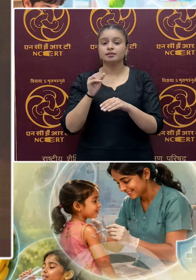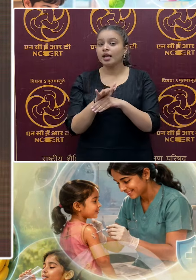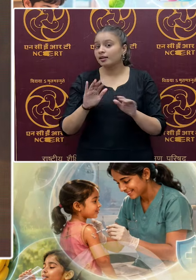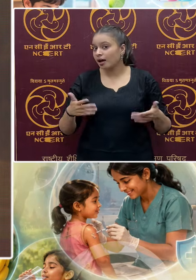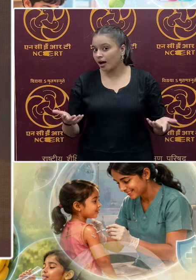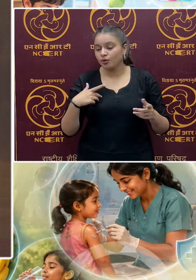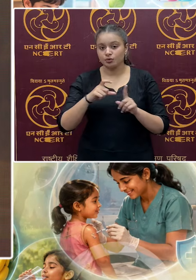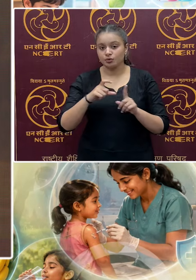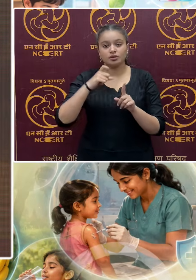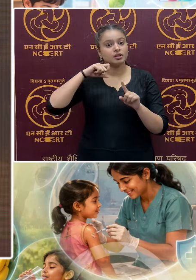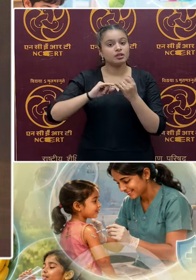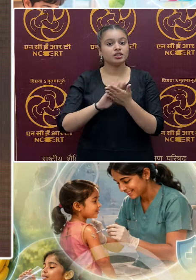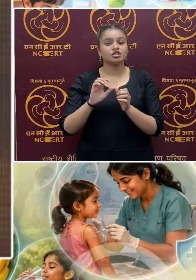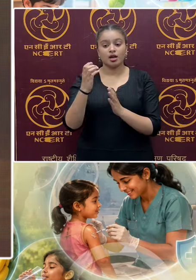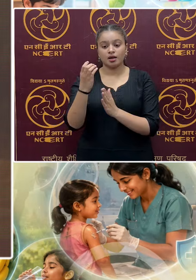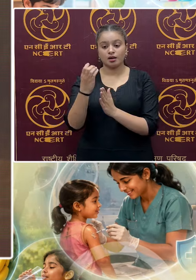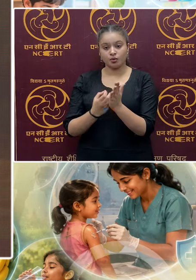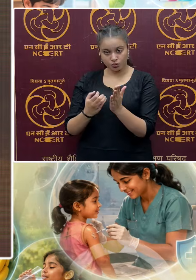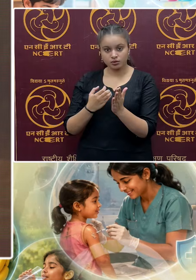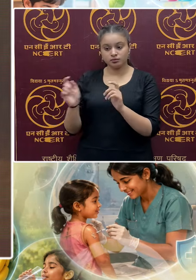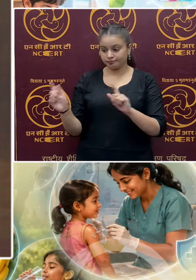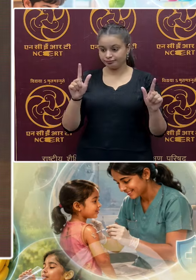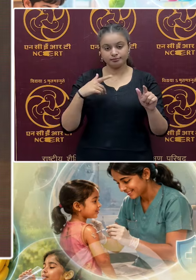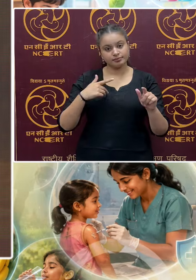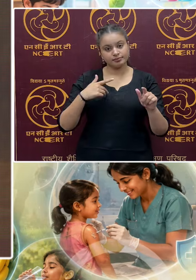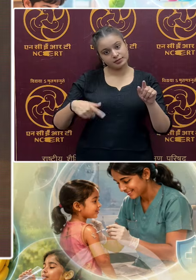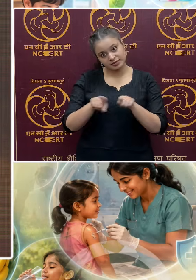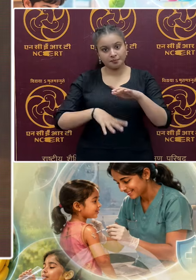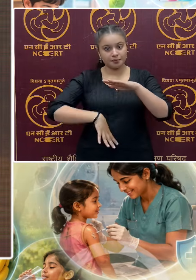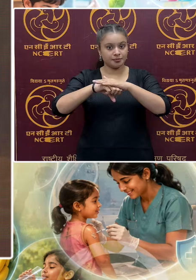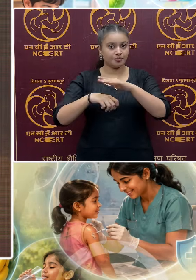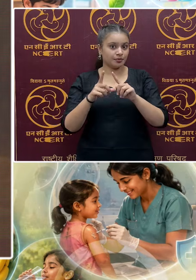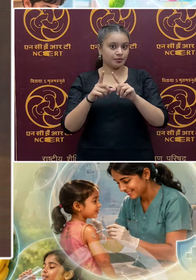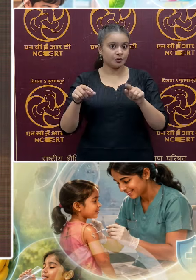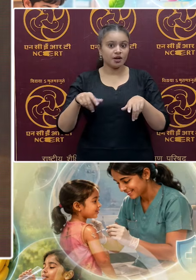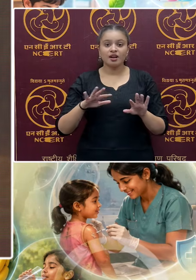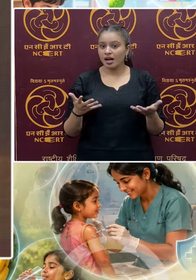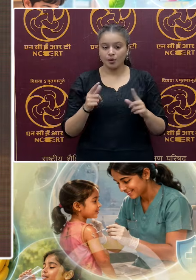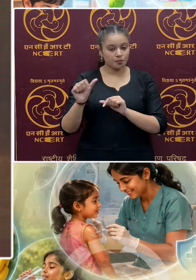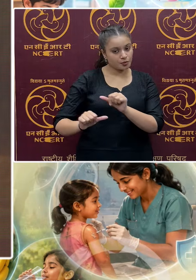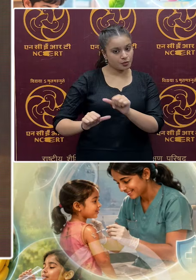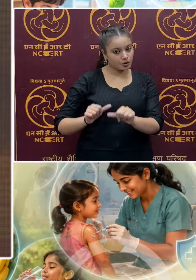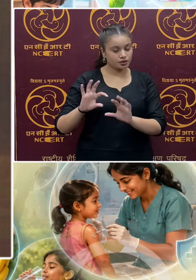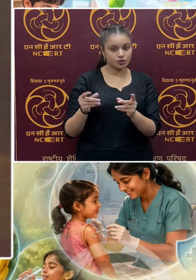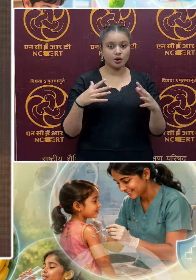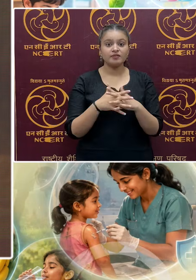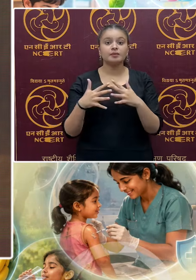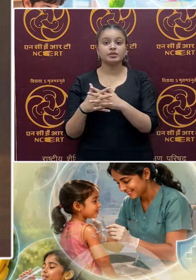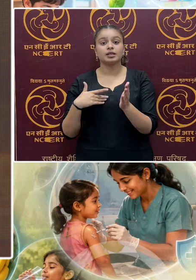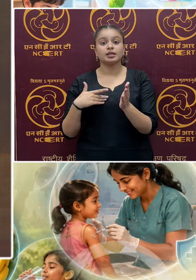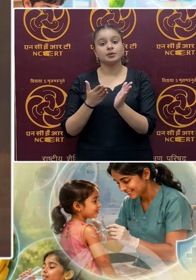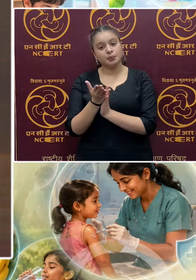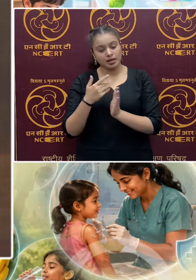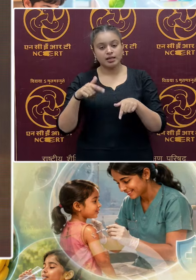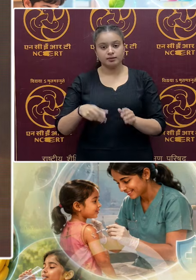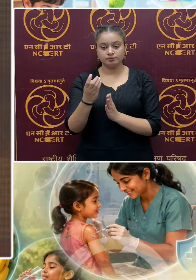हम दीक्षा कोर्स का एक लिंक होगा, दीक्षा प्लेटफॉर्म पर ही अपडेट होगा। कैसे होगा ये प्रोसेस मैं आपको वेबसाइट के माध्यम से